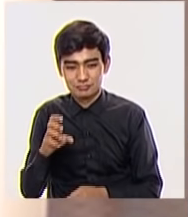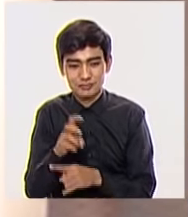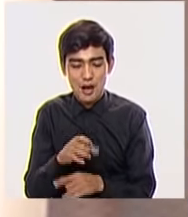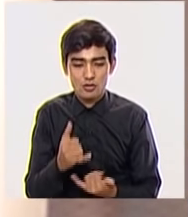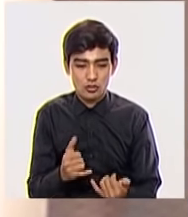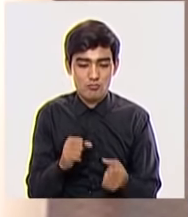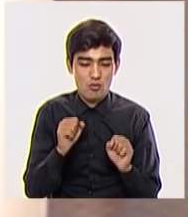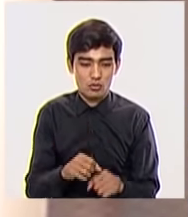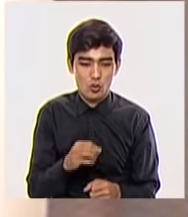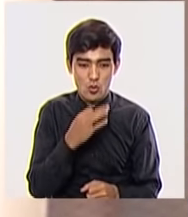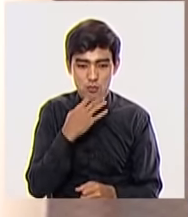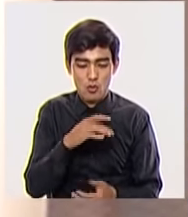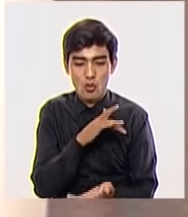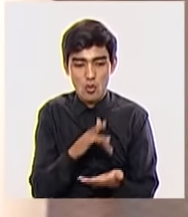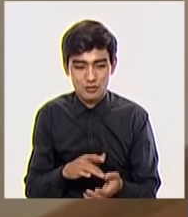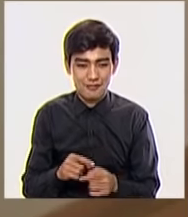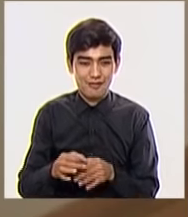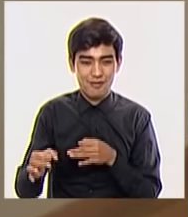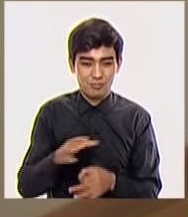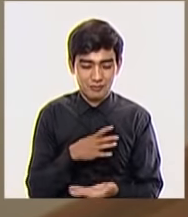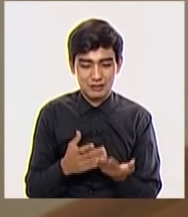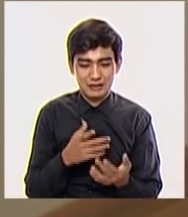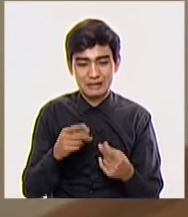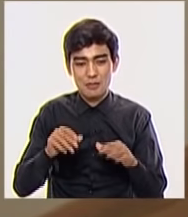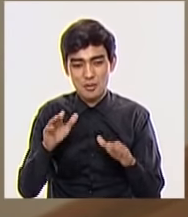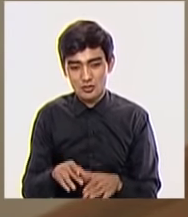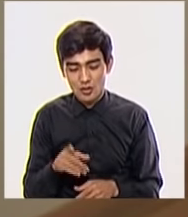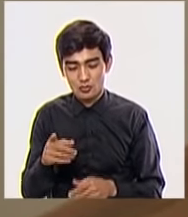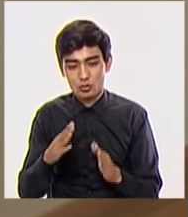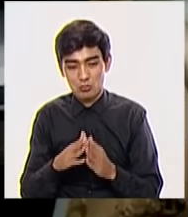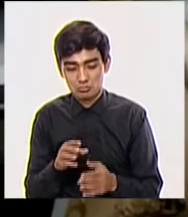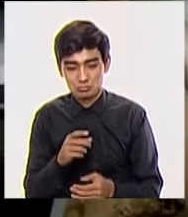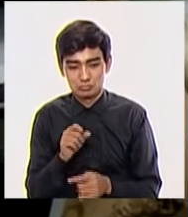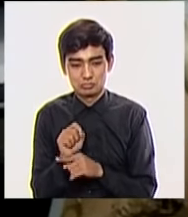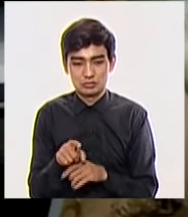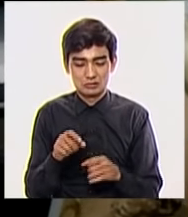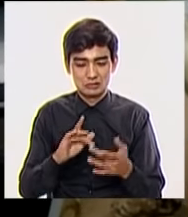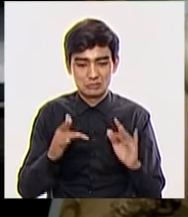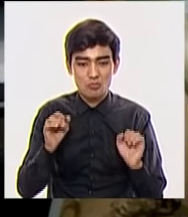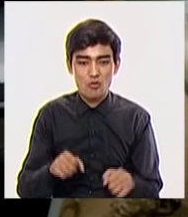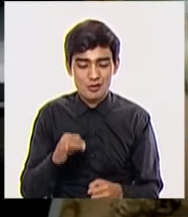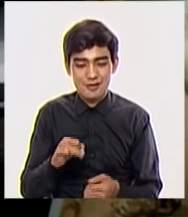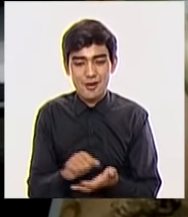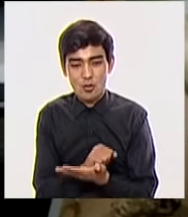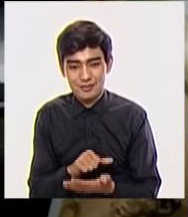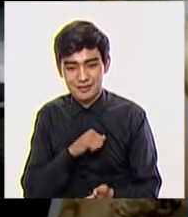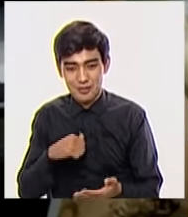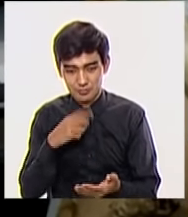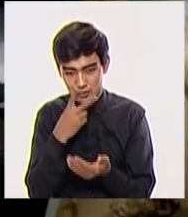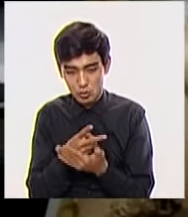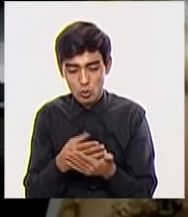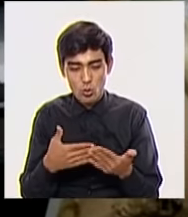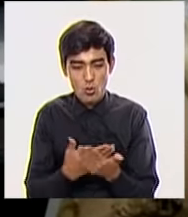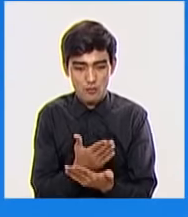процедуру можно провести в любом городе, независимо от того, где находится недвижимость. И сами нотариальные документы теперь выглядят